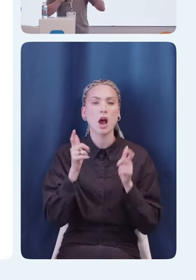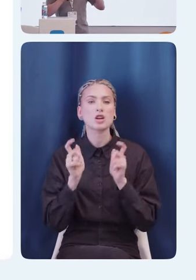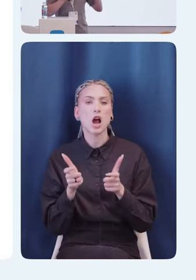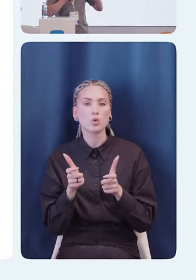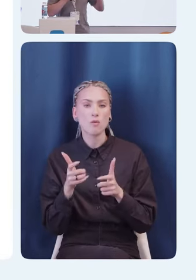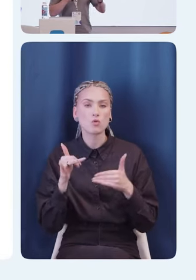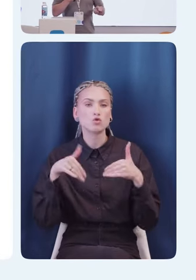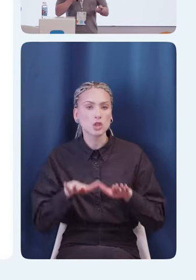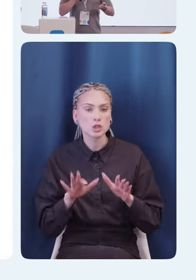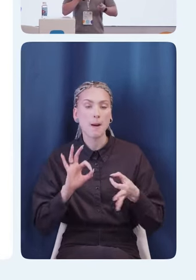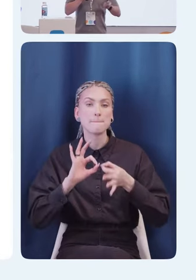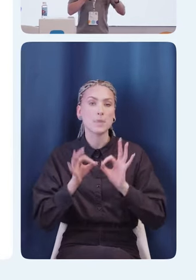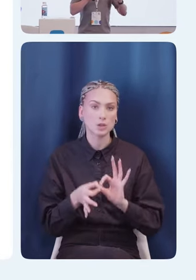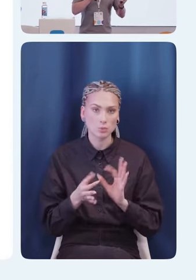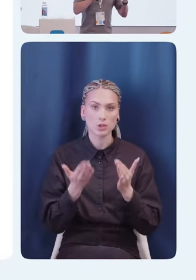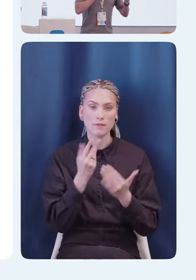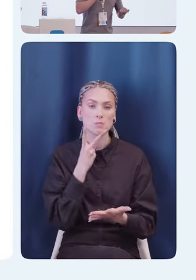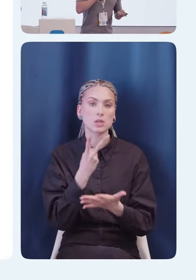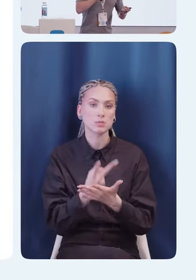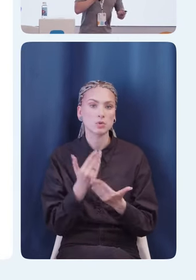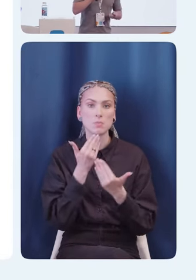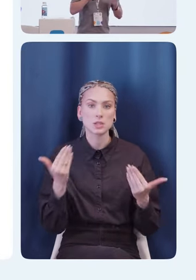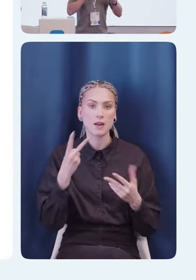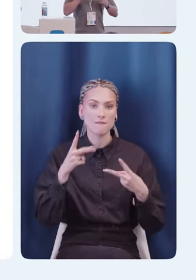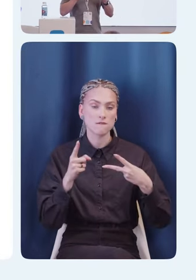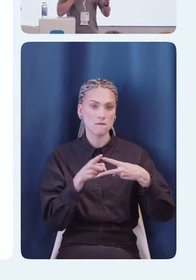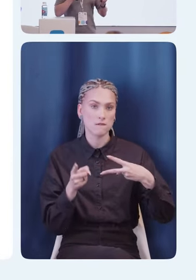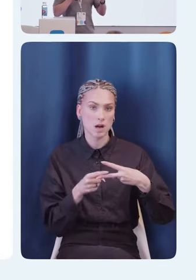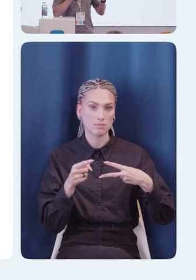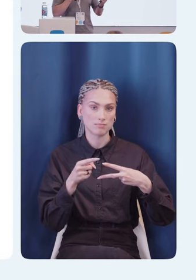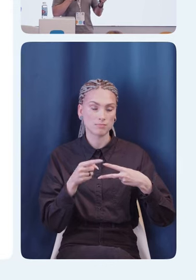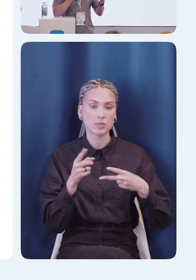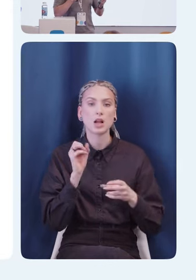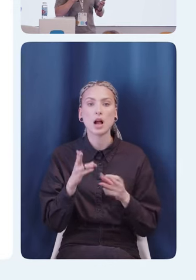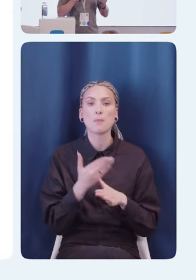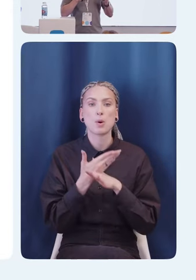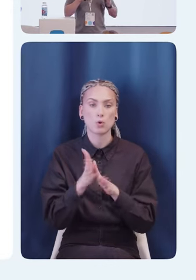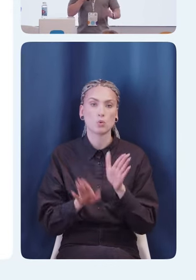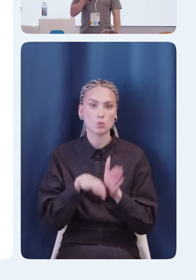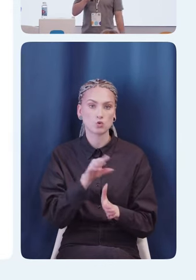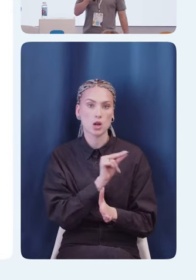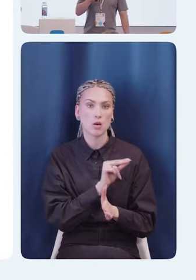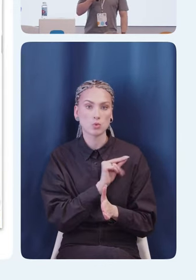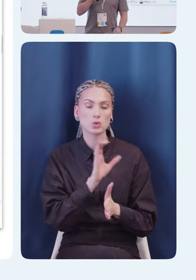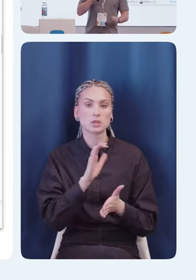И чуть подробнее давайте посмотрим на последних два пункта, как это помогло улучшить работу с